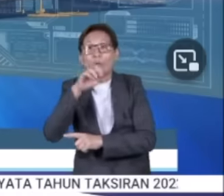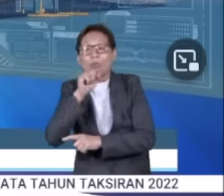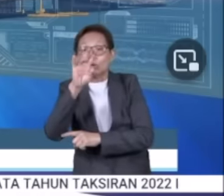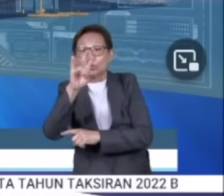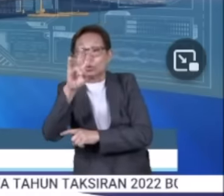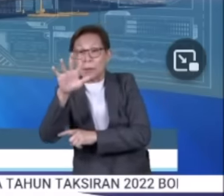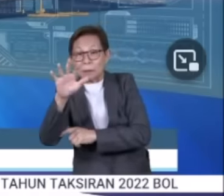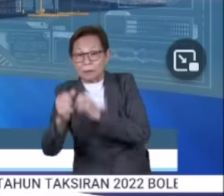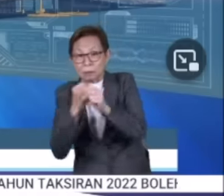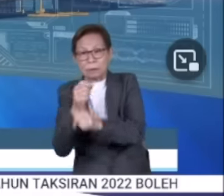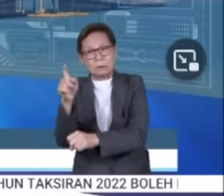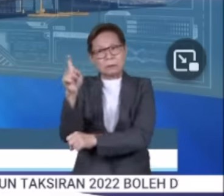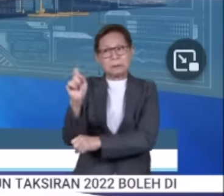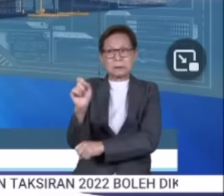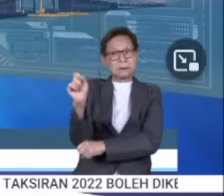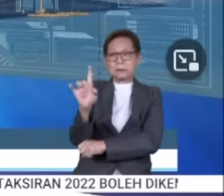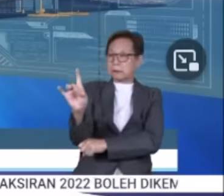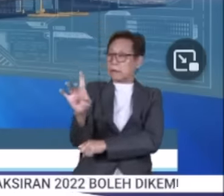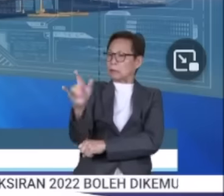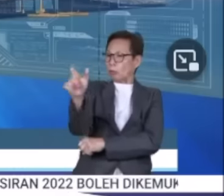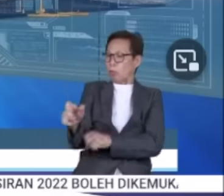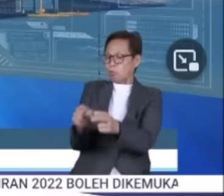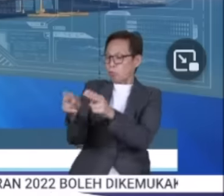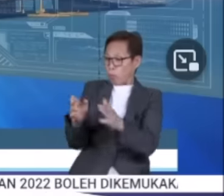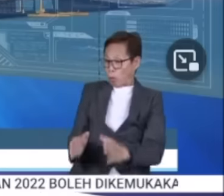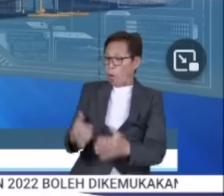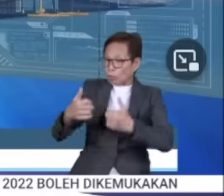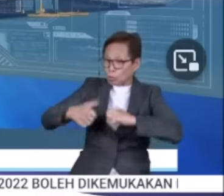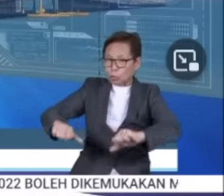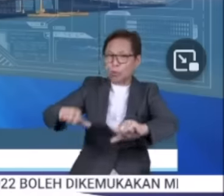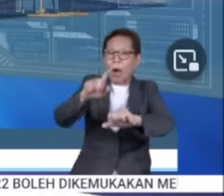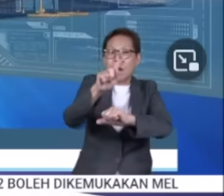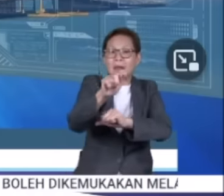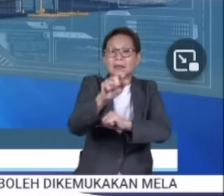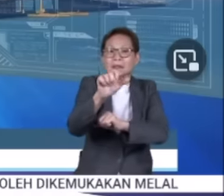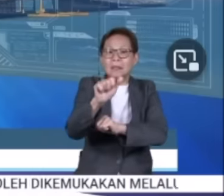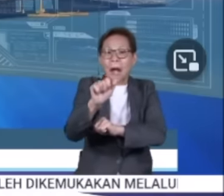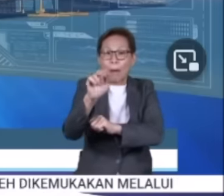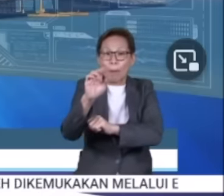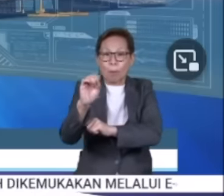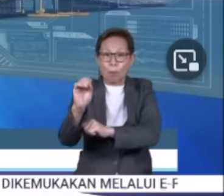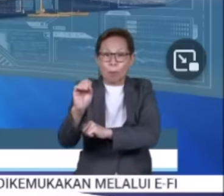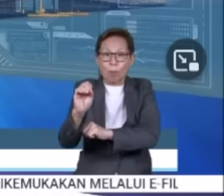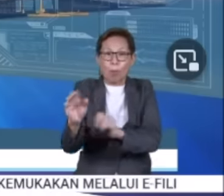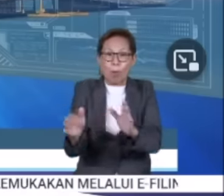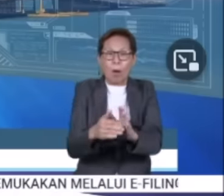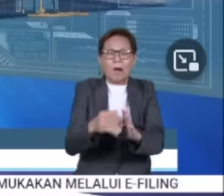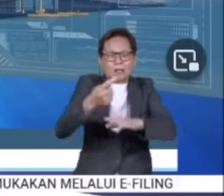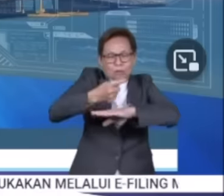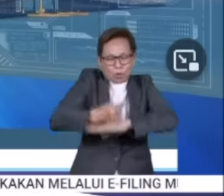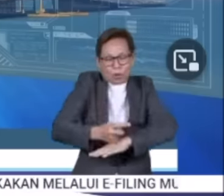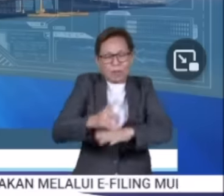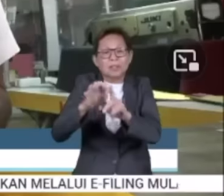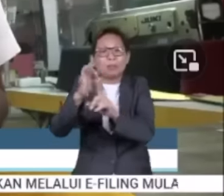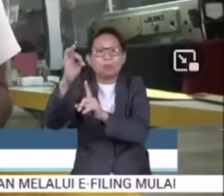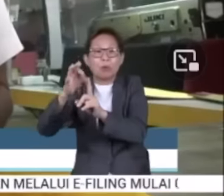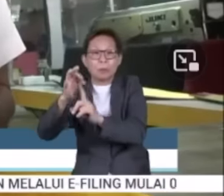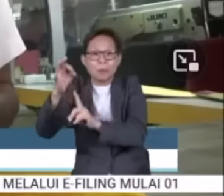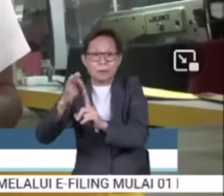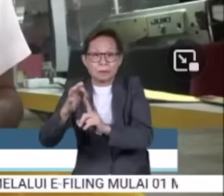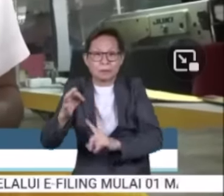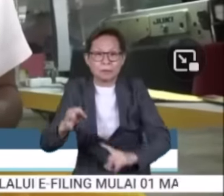kini satu-satunya pengusaha yang masih menghasilkan tarbus secara tradisional di Pulau Pinang.